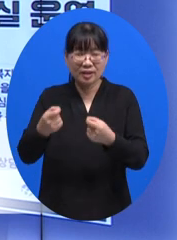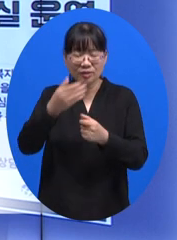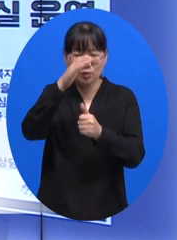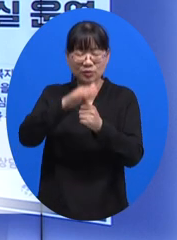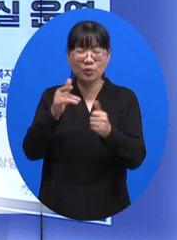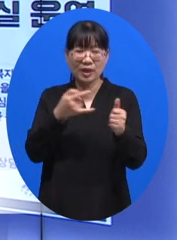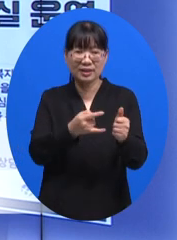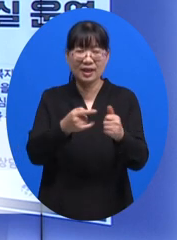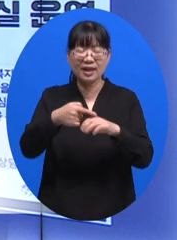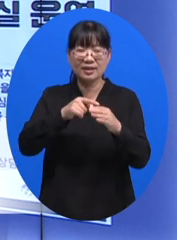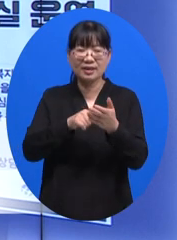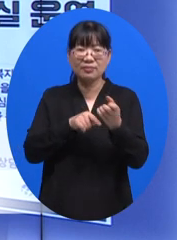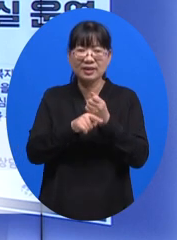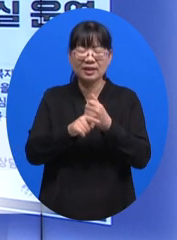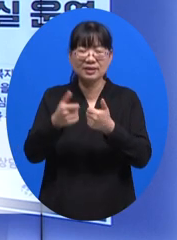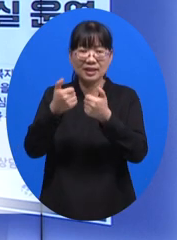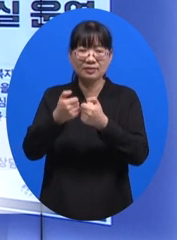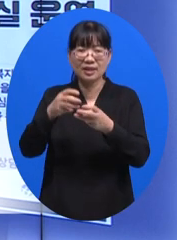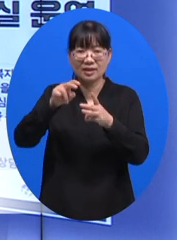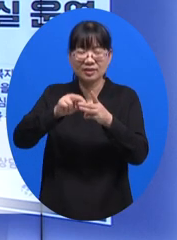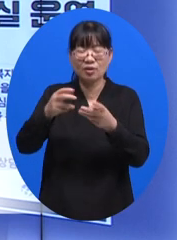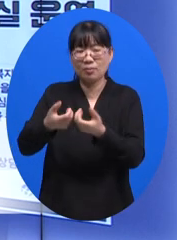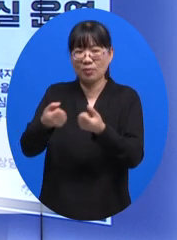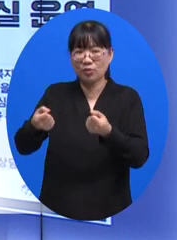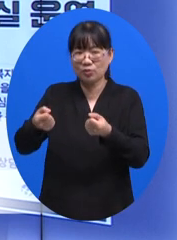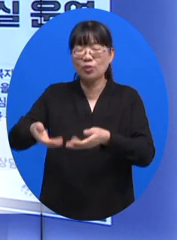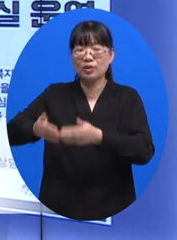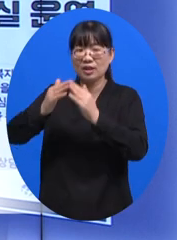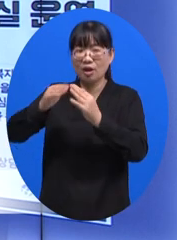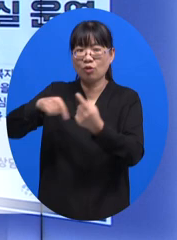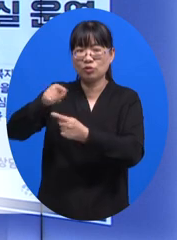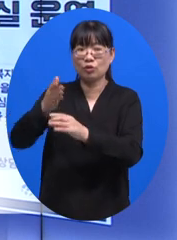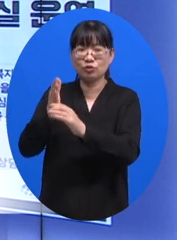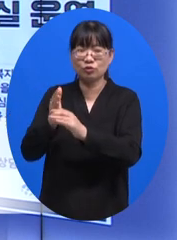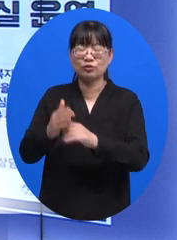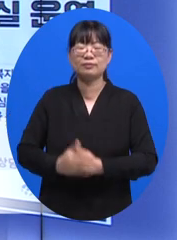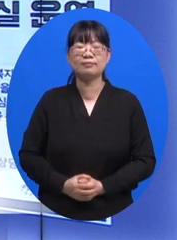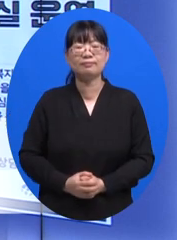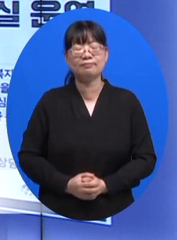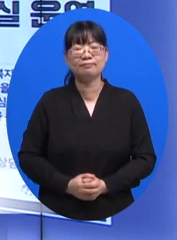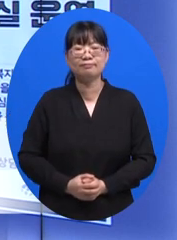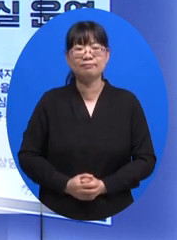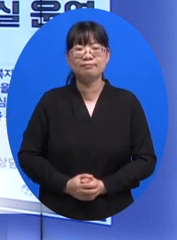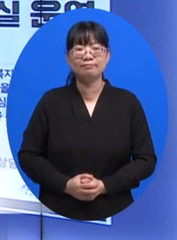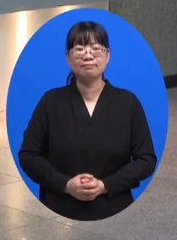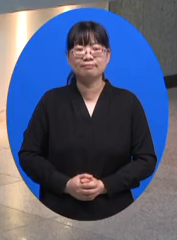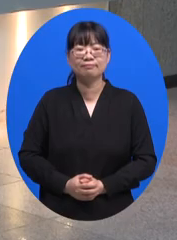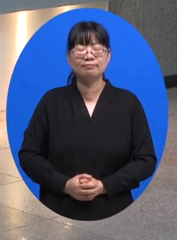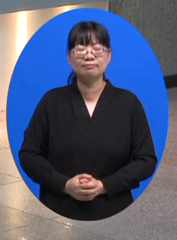한 심리 상담센터는 별도로 마련해 운영 중에 있습니다. 화면 보시겠습니다.